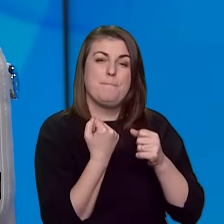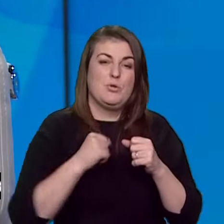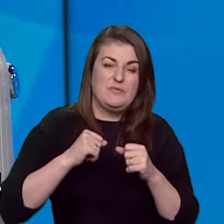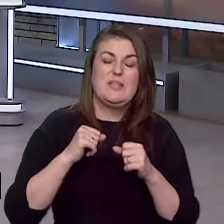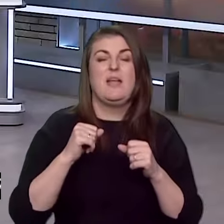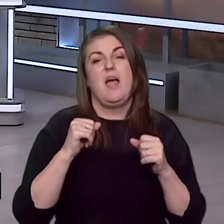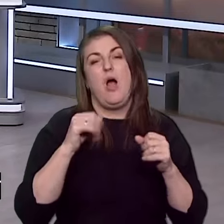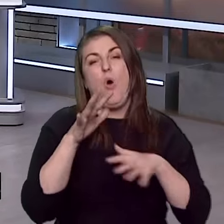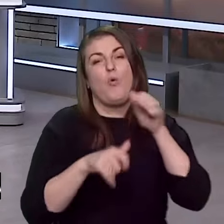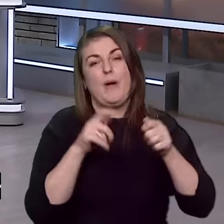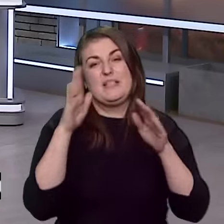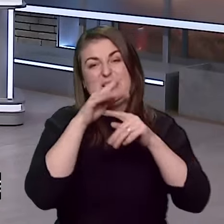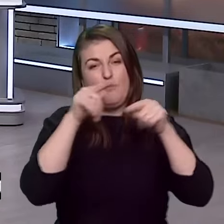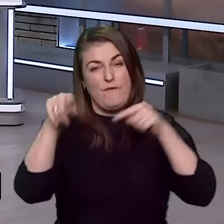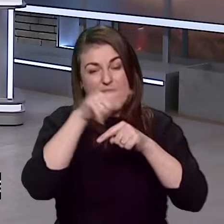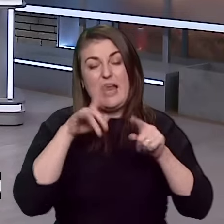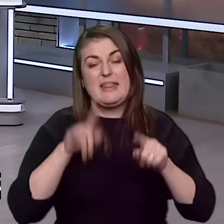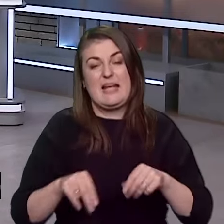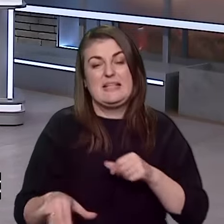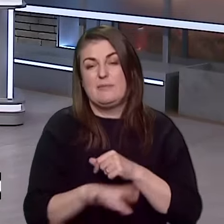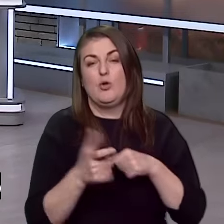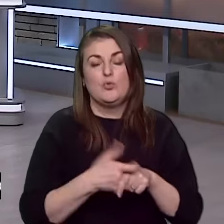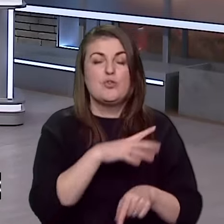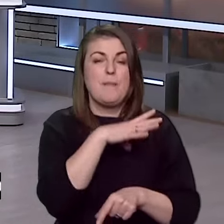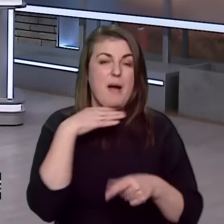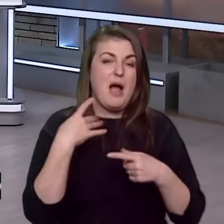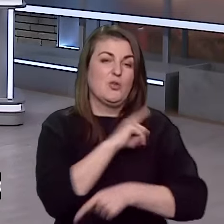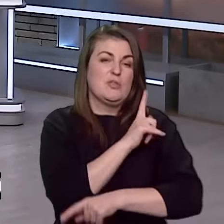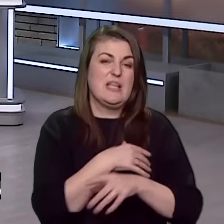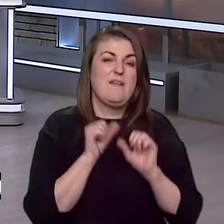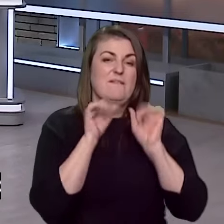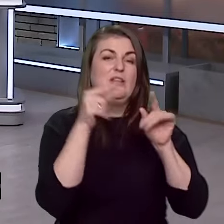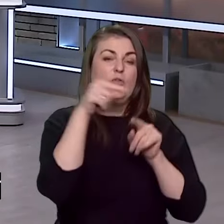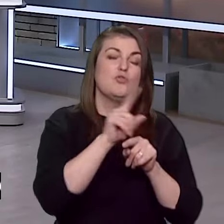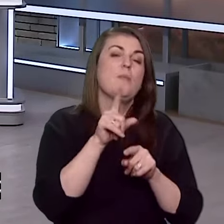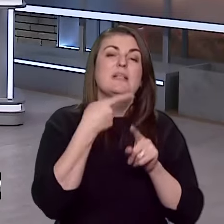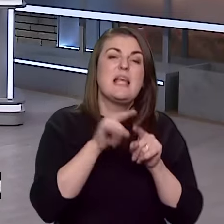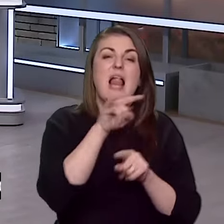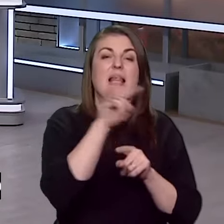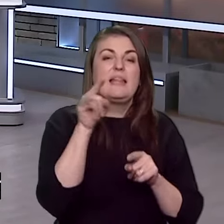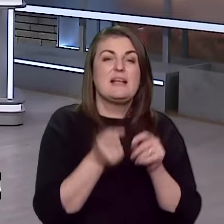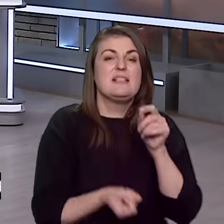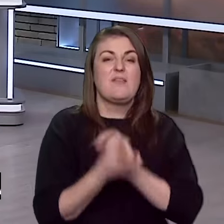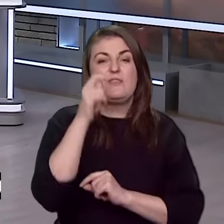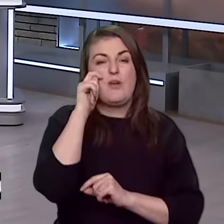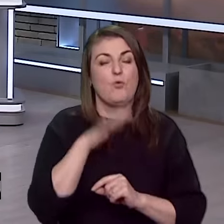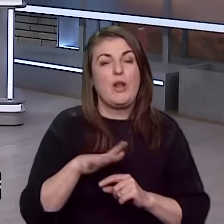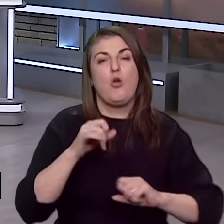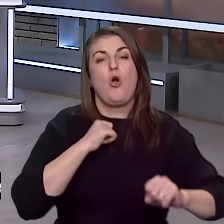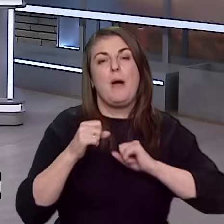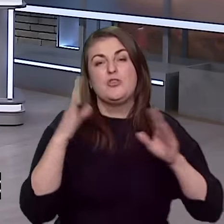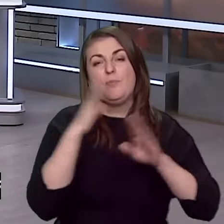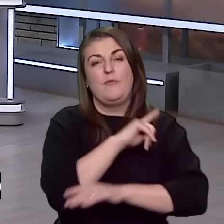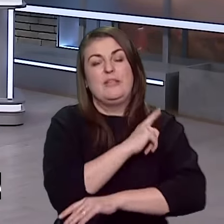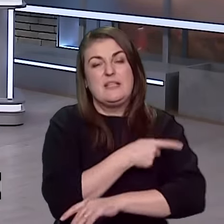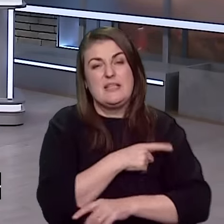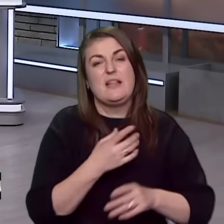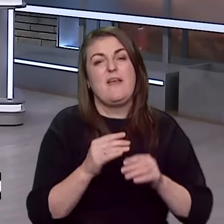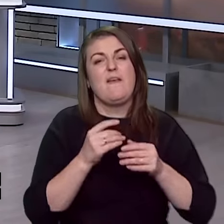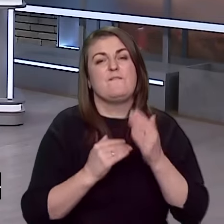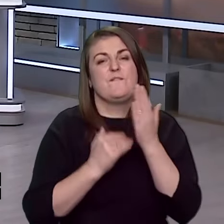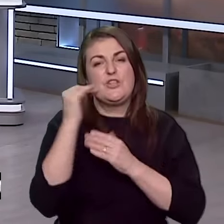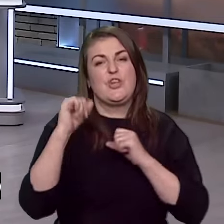повітря, так і з землі. Дуже багато сил віддано тому, щоб цей літак з'явився в Україні. Саме і командувач повітряних сил, і вище